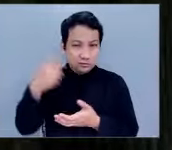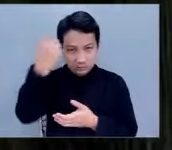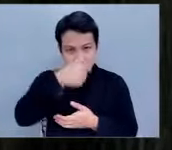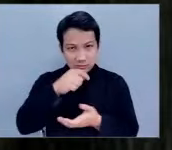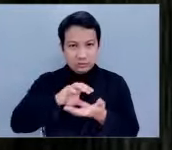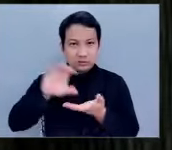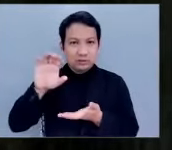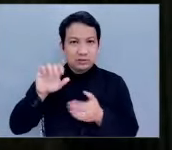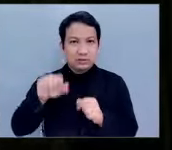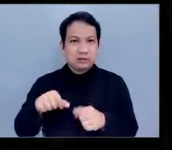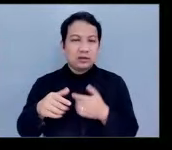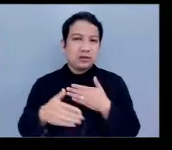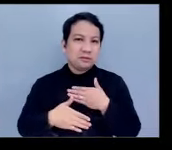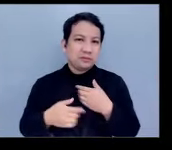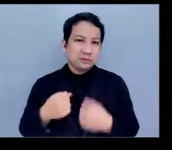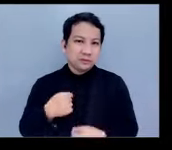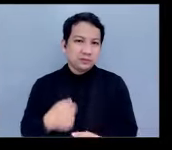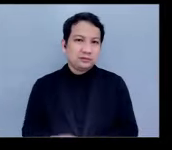Masaya na ako na natin.